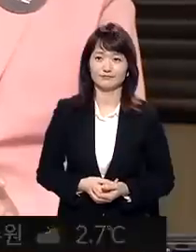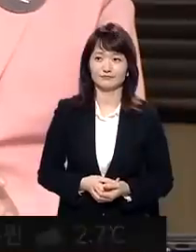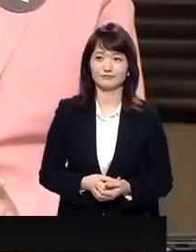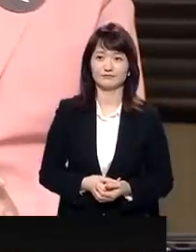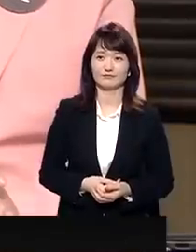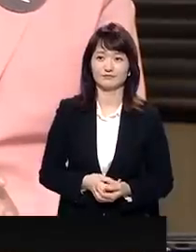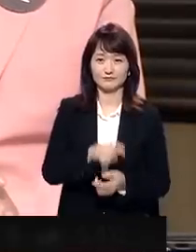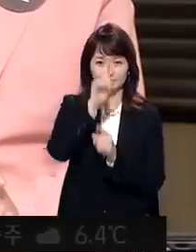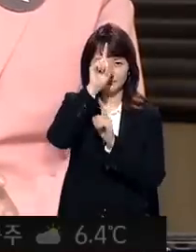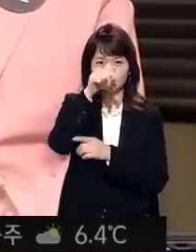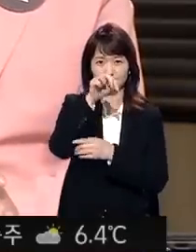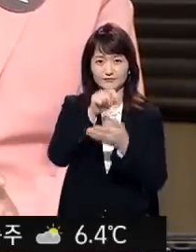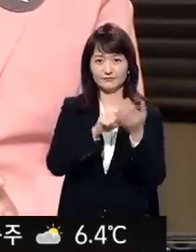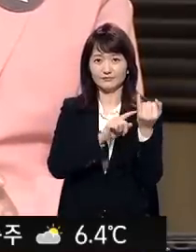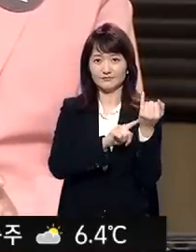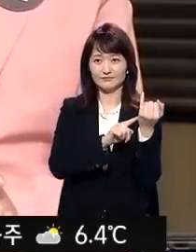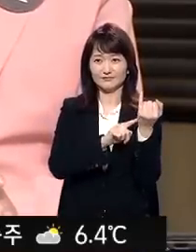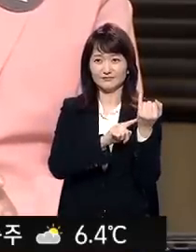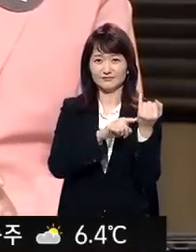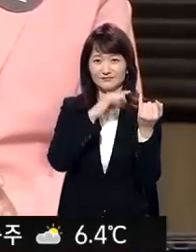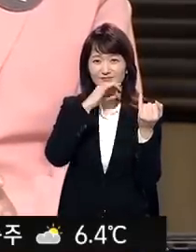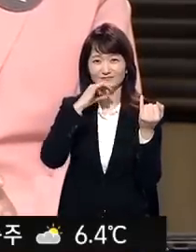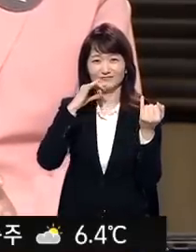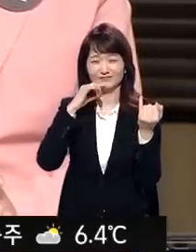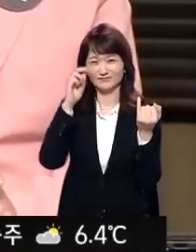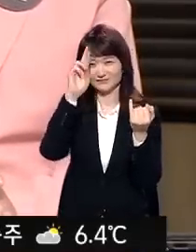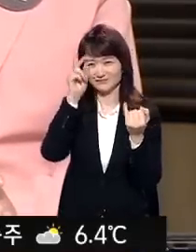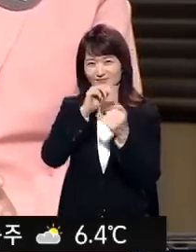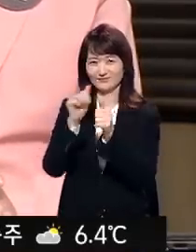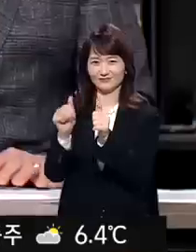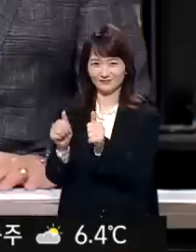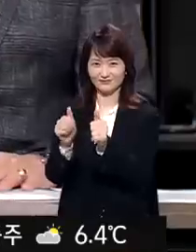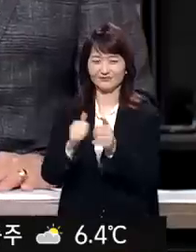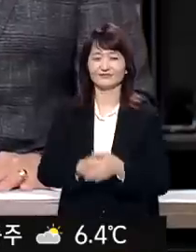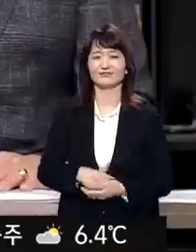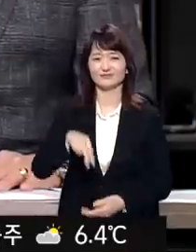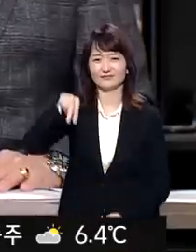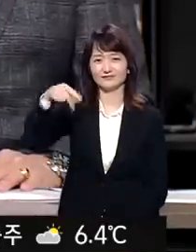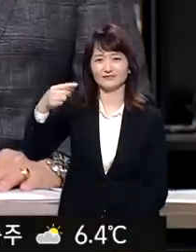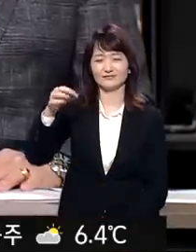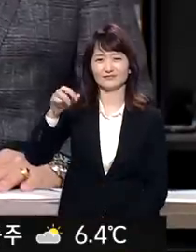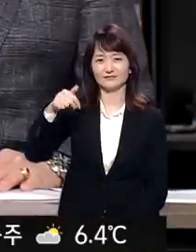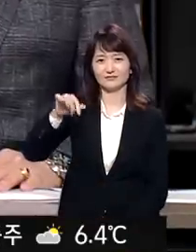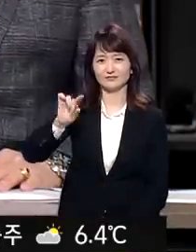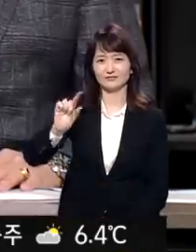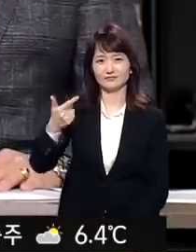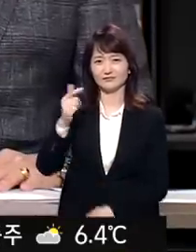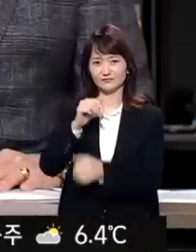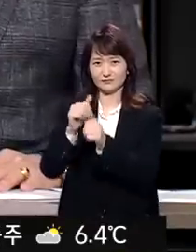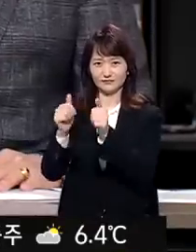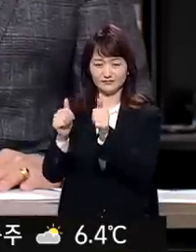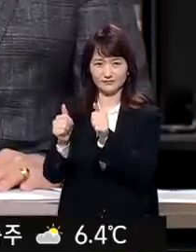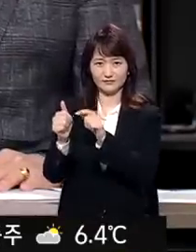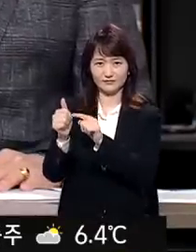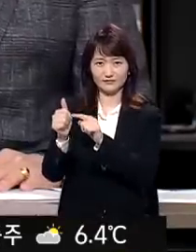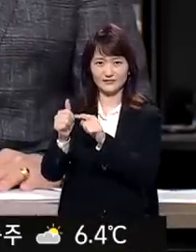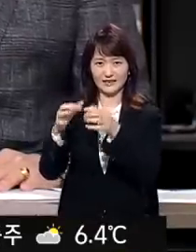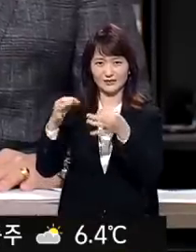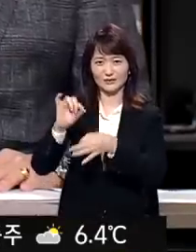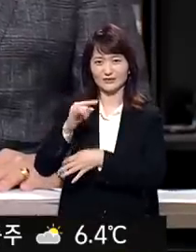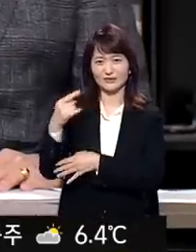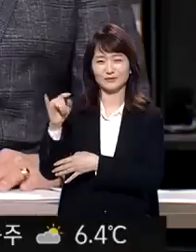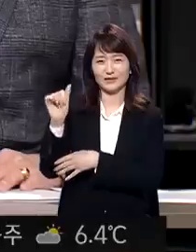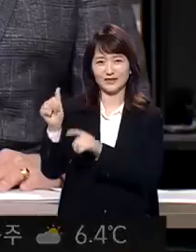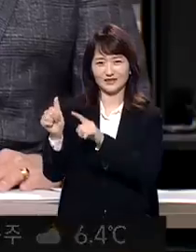예, 이자연 기자, 핑크핑크 박지훈 변호사, 그리고 승재현 형사법무정책선임연구위원, 김은배 전